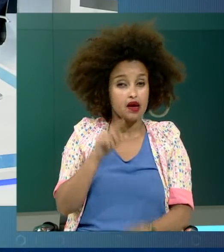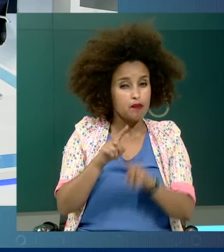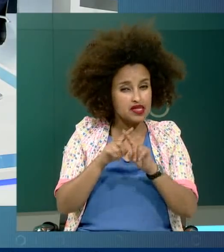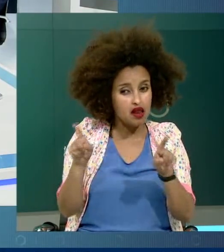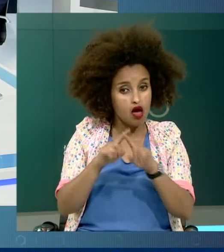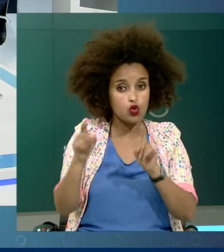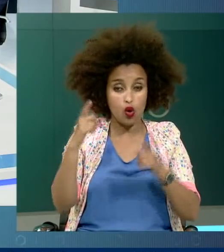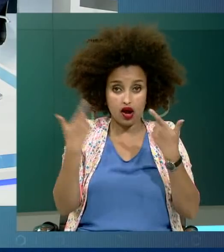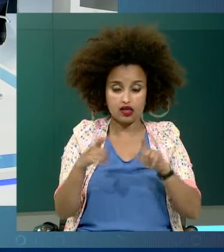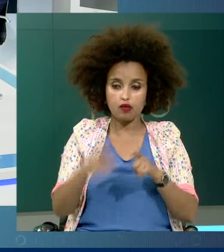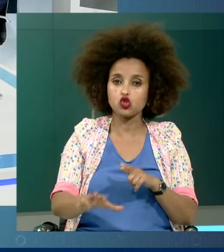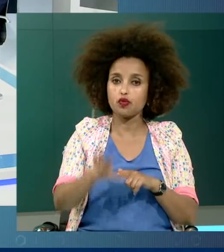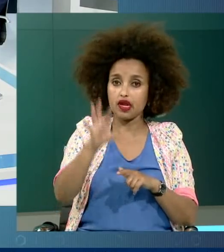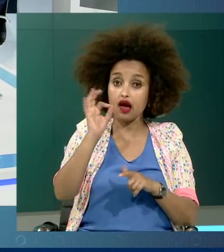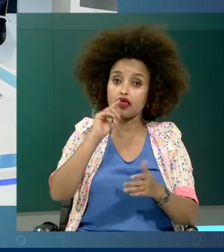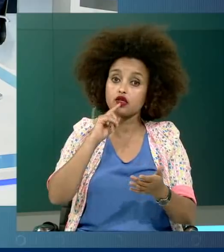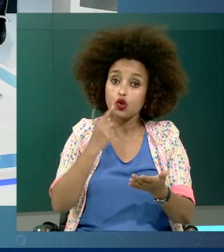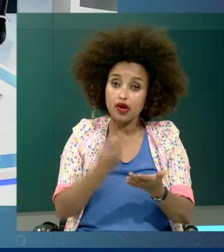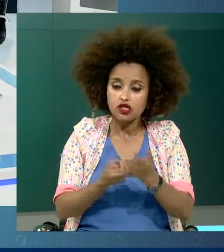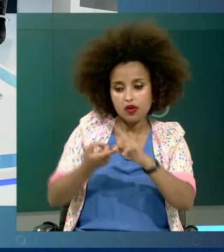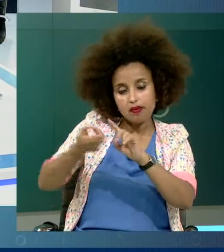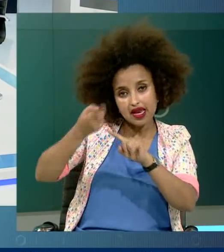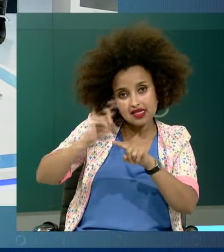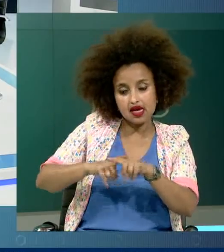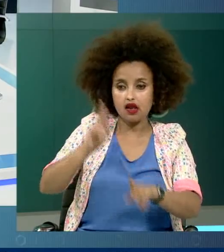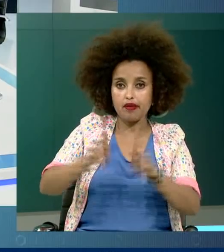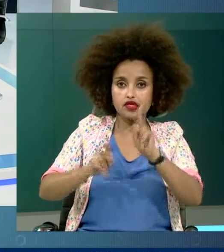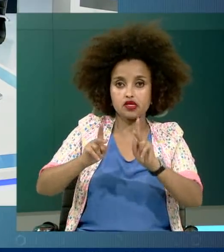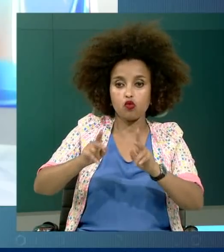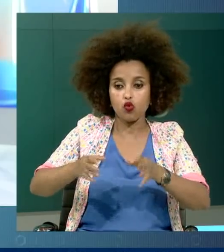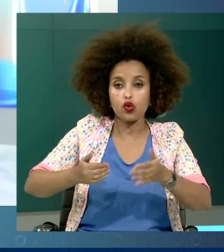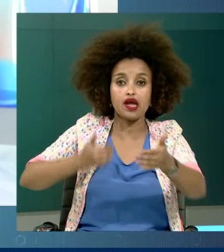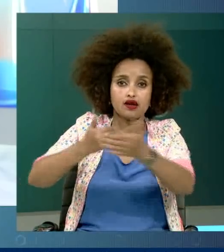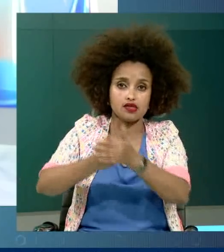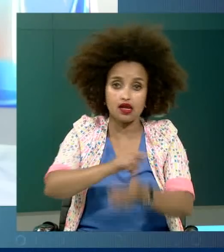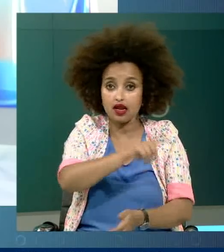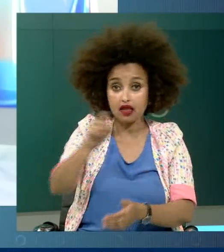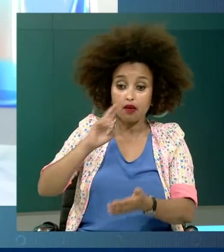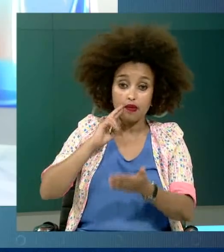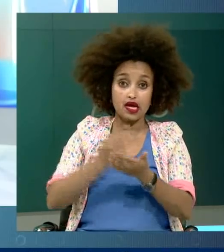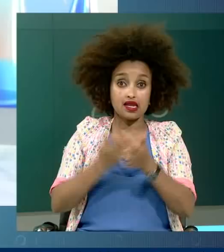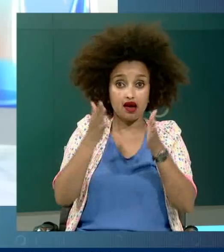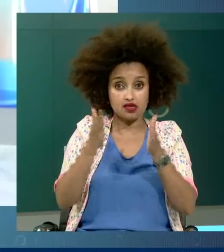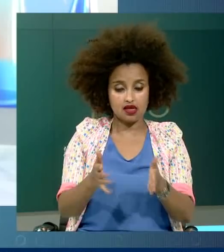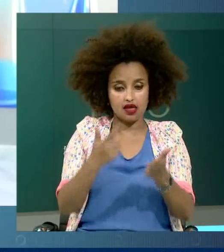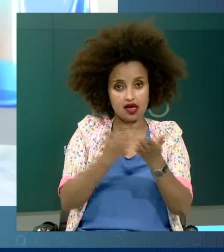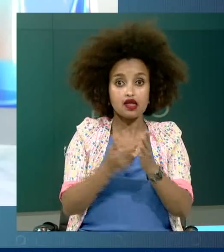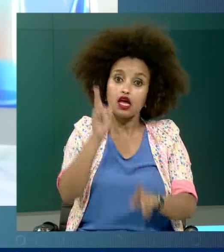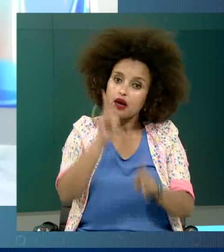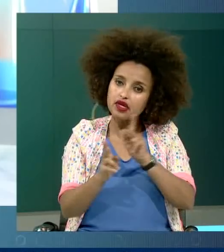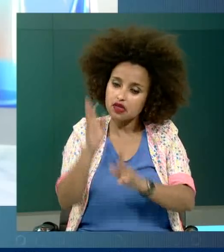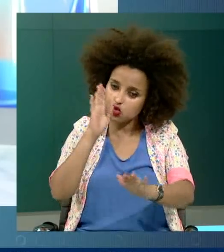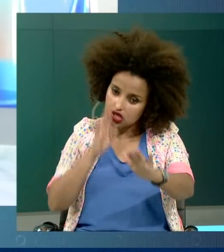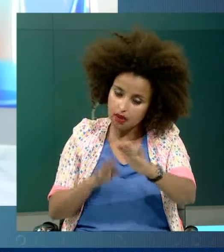በተለያዩ አጋጣሚዎች የምናገኛቸውን እኛ መረጃዎች መልሰን ለህብረተሰቡን አድርሳለና እናንተ ነጋዜጠኞች ደግሞ ረድ ብላችሁ የዜና ለህብረተሰቡ